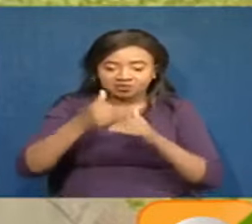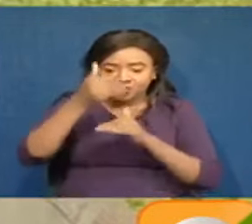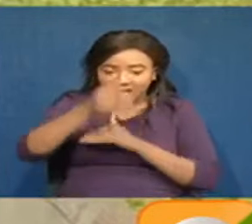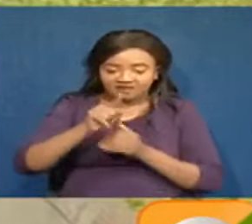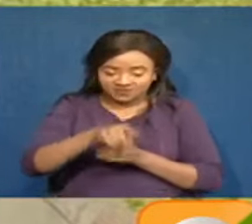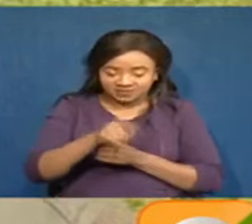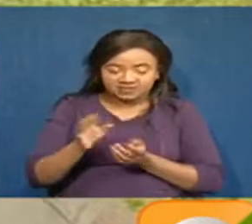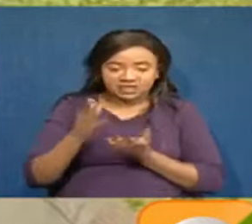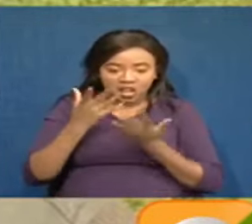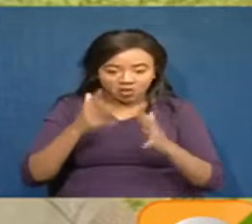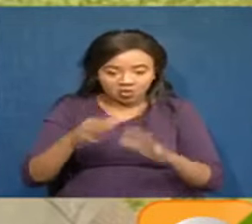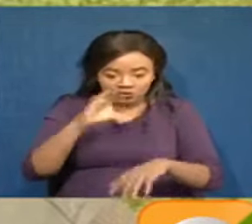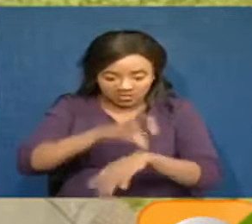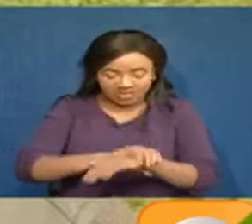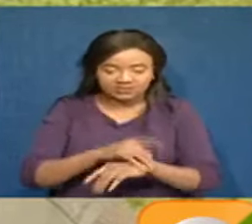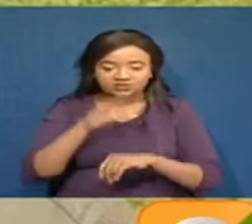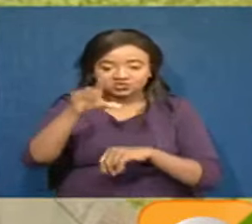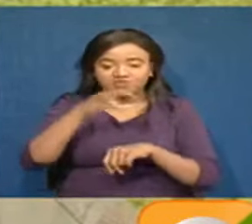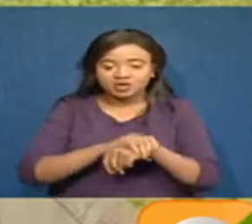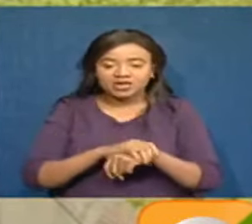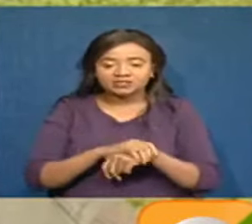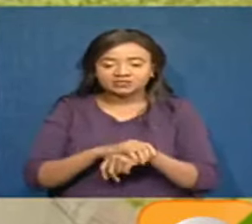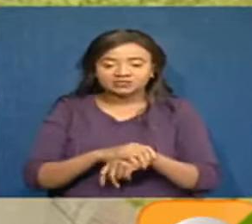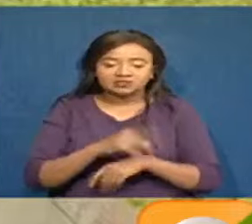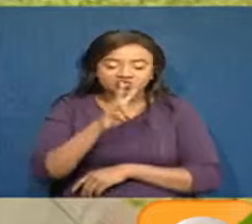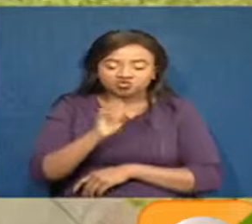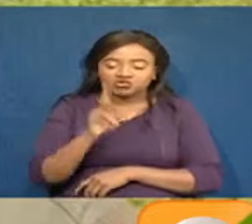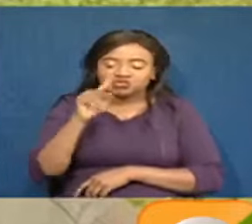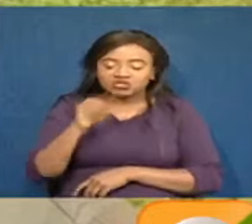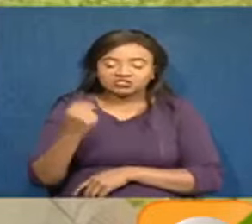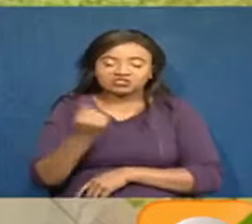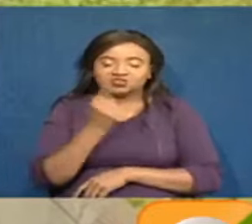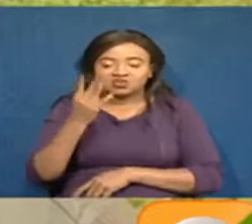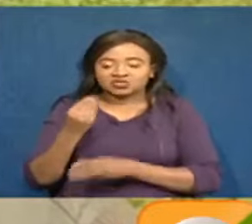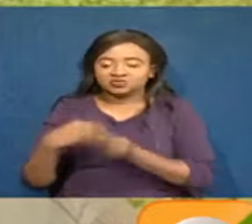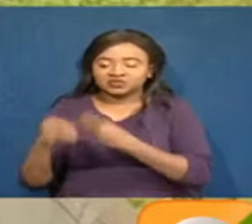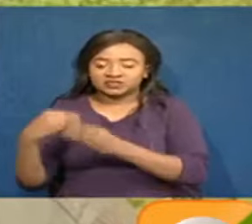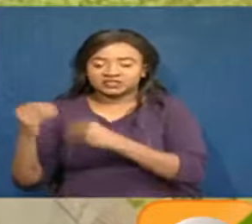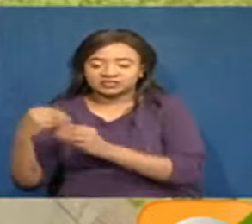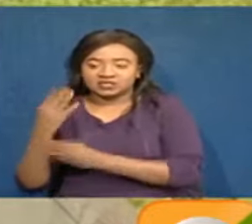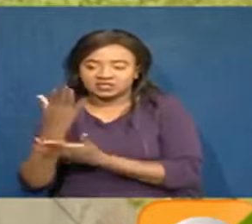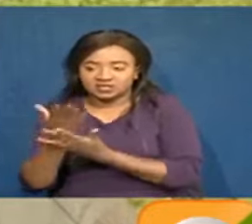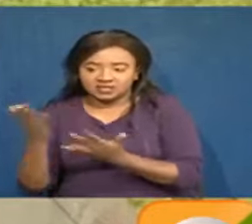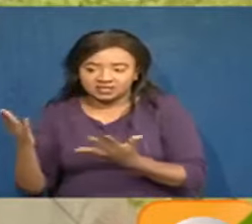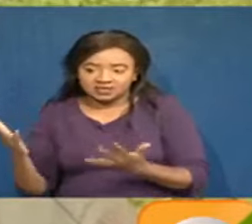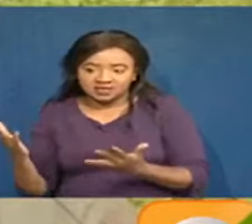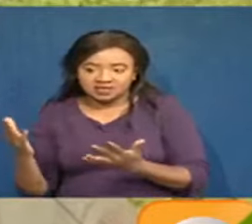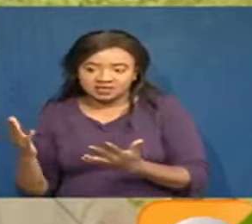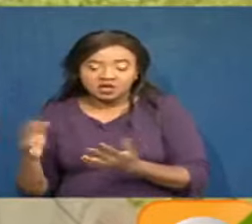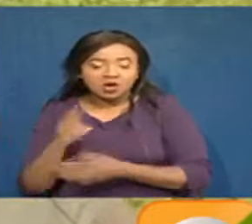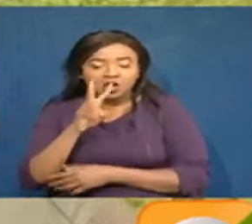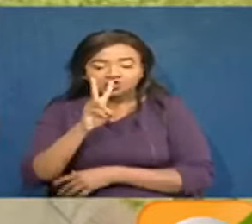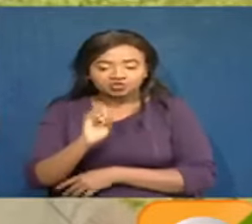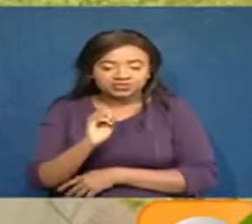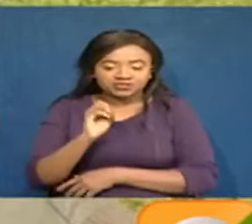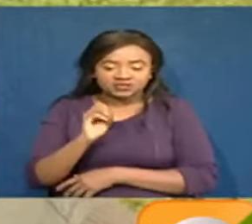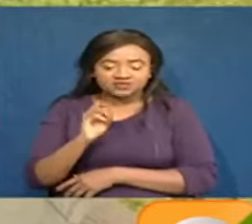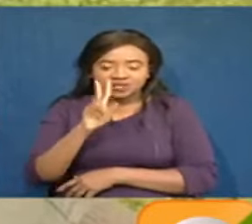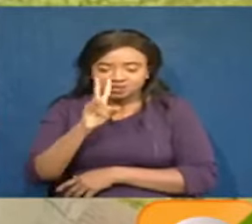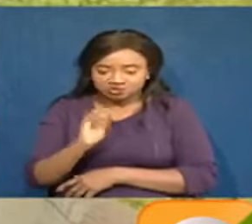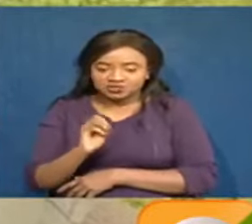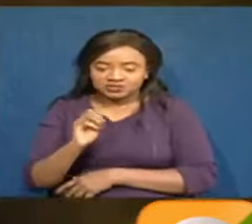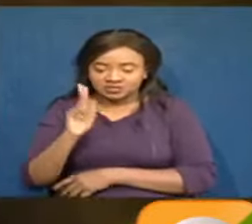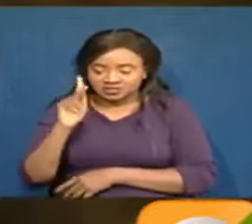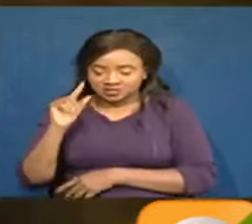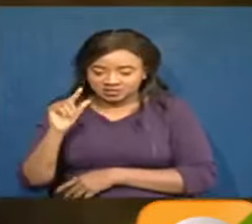gunia 5 ndio inapotea. Unapake na gunia 20 ile utapeleka kwa soko. Sasa ukijaribu kukawanyia, unaona unapata gunia moja unasalisha na